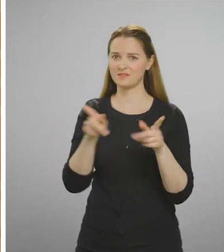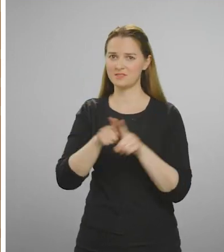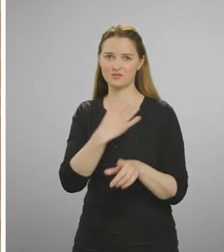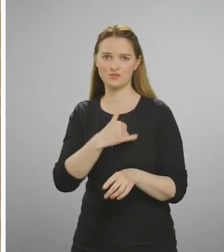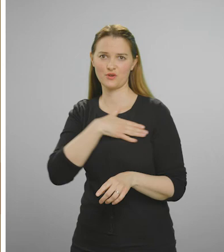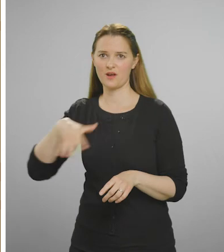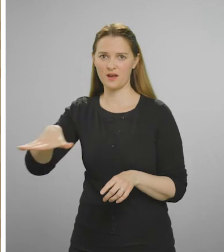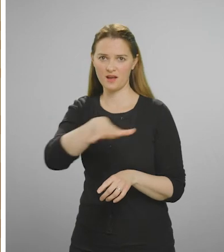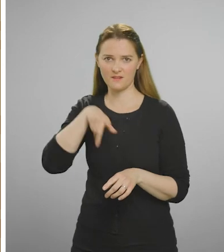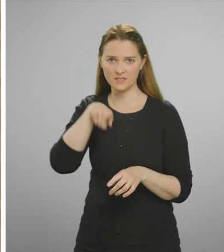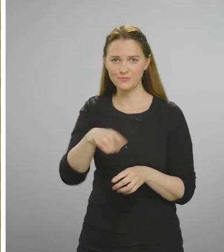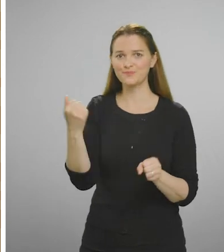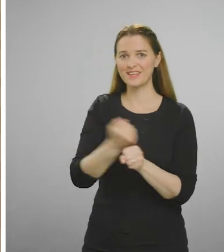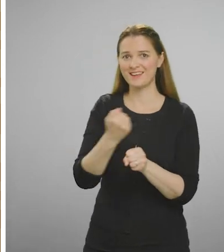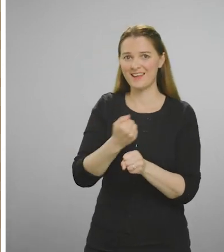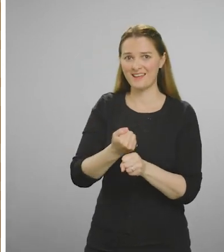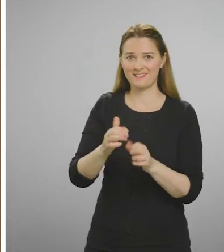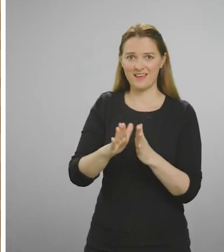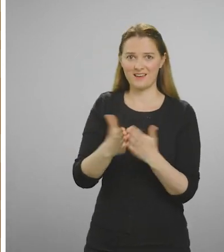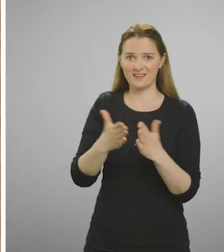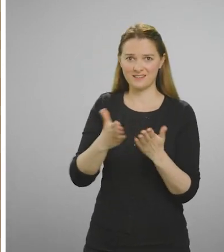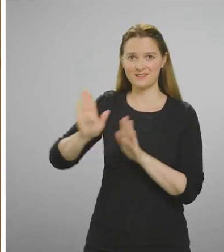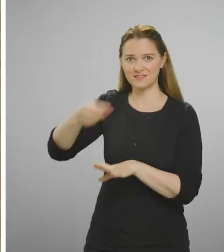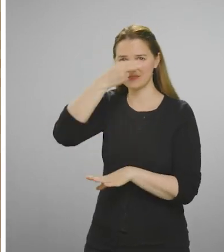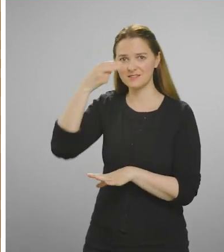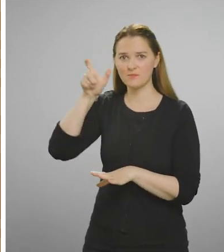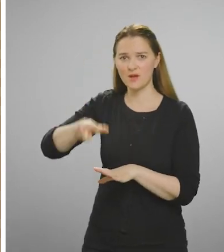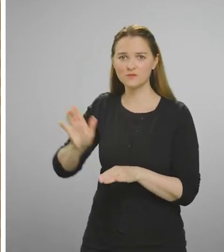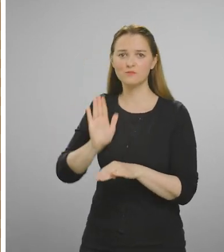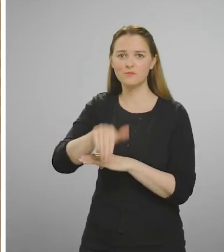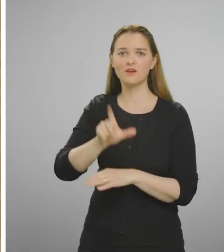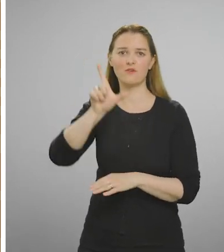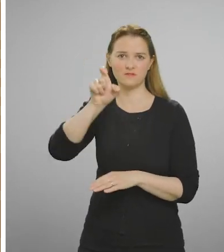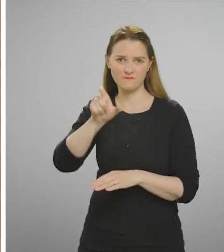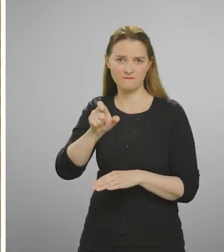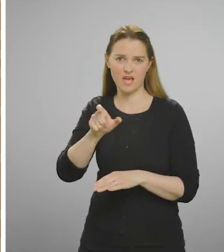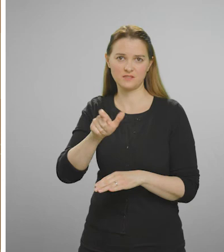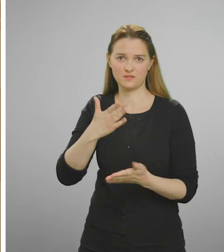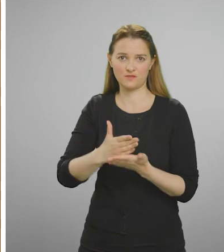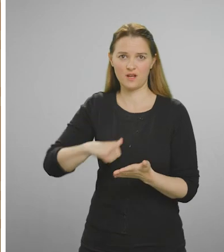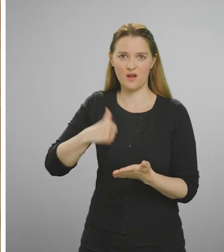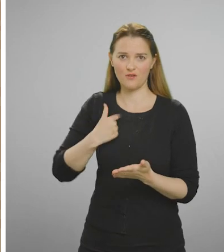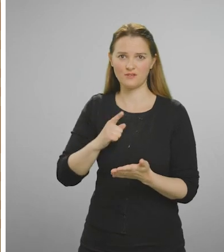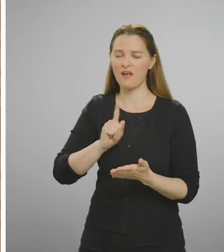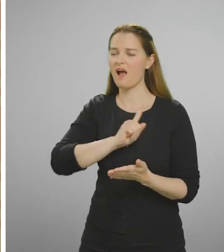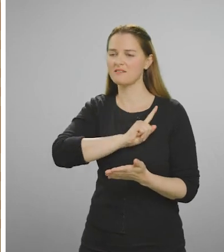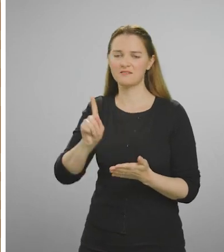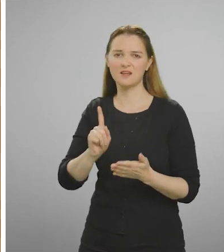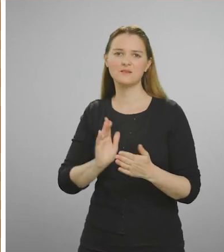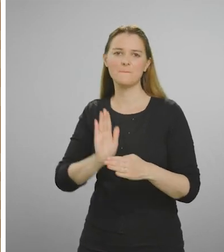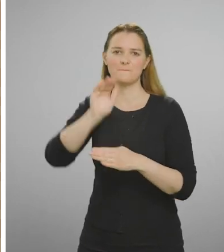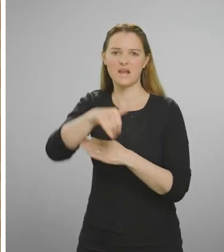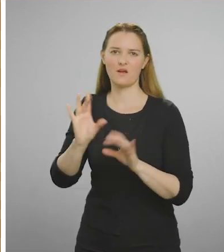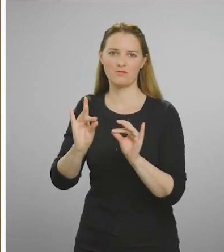kako u svijetu, tako i u Hrvatskoj. Program proizvodnje knjiga u pristupačnim formatima u knjižnici veći je od 200 naslova